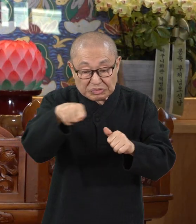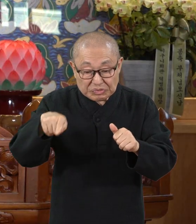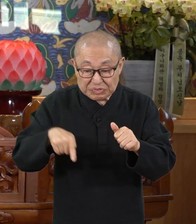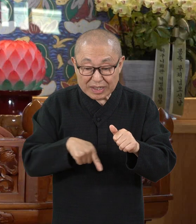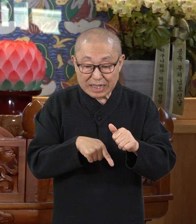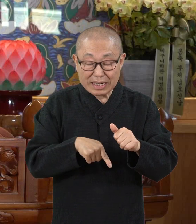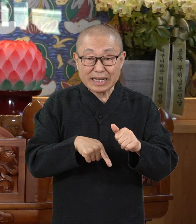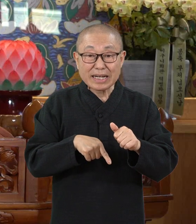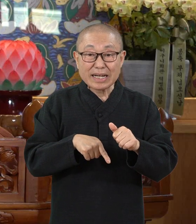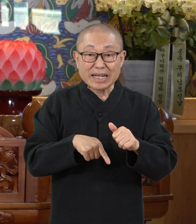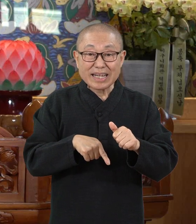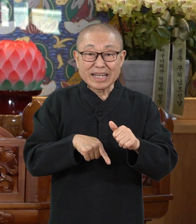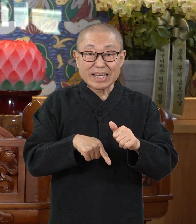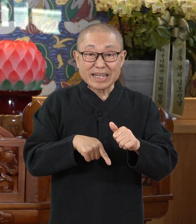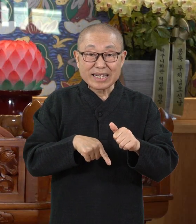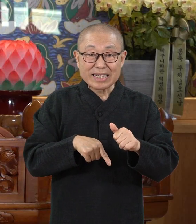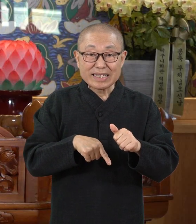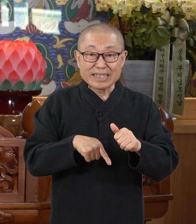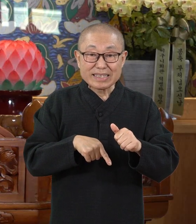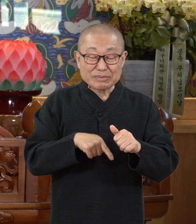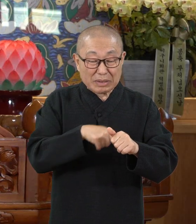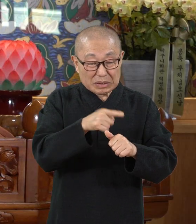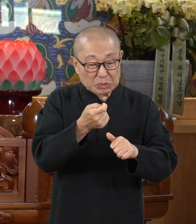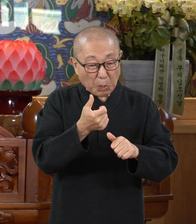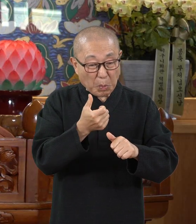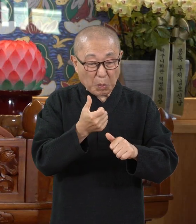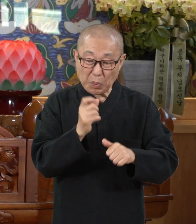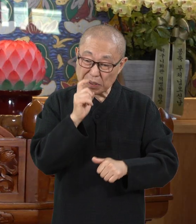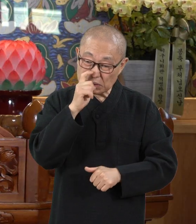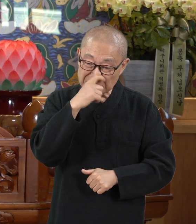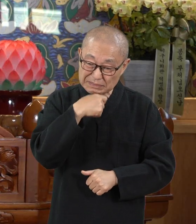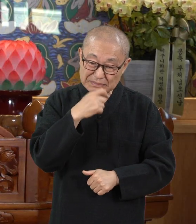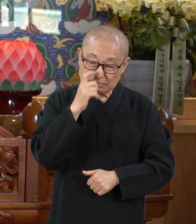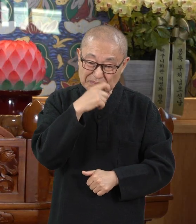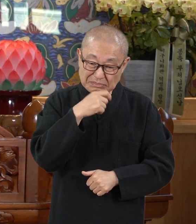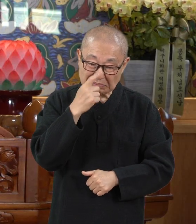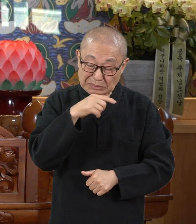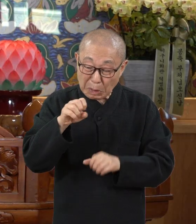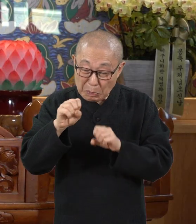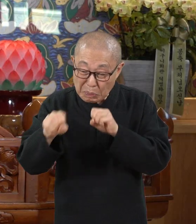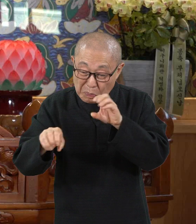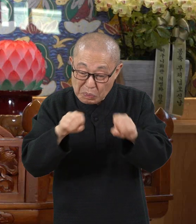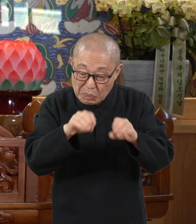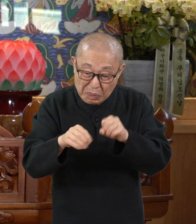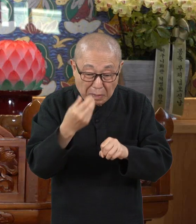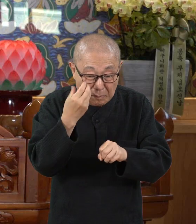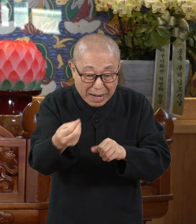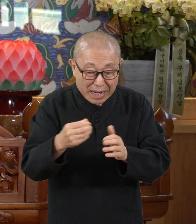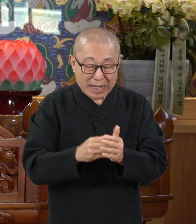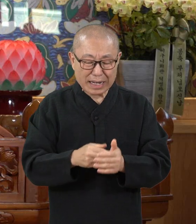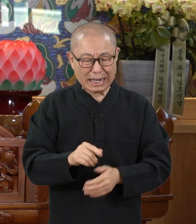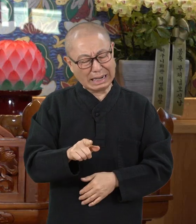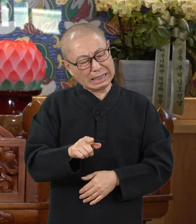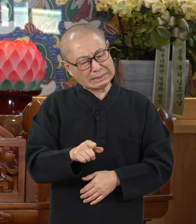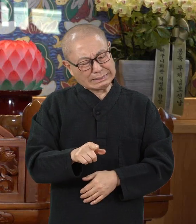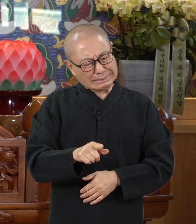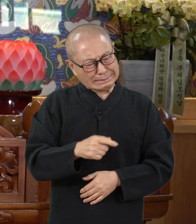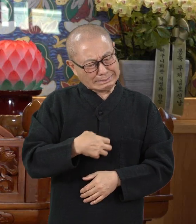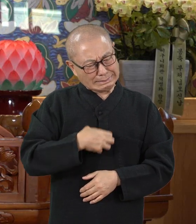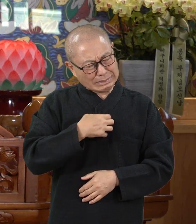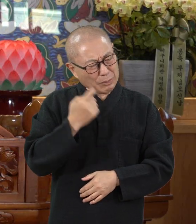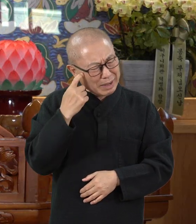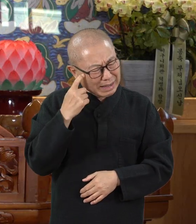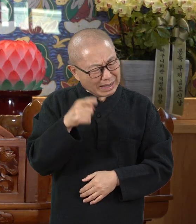주위에 그 여러 가지 오물이 거기 있는 거. 왜 이렇게밖에